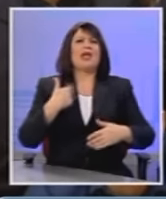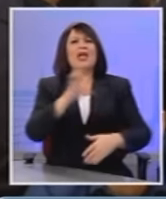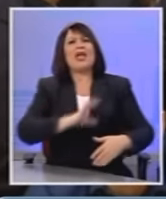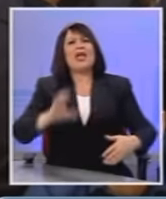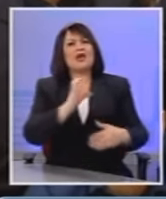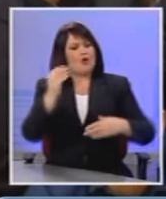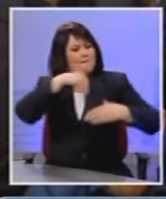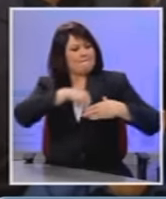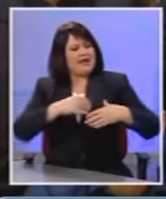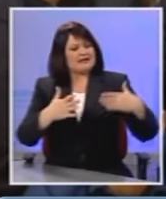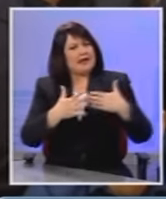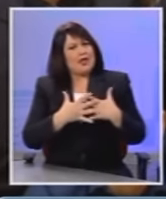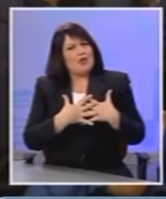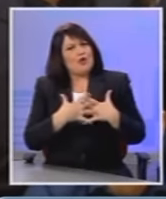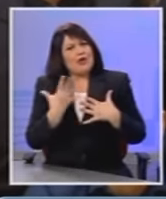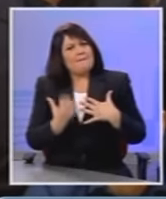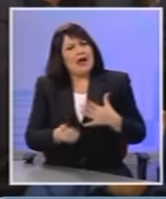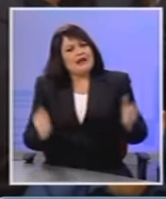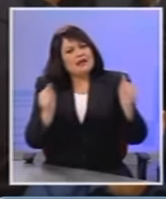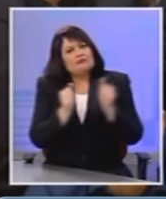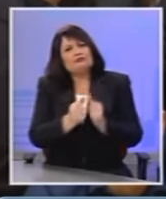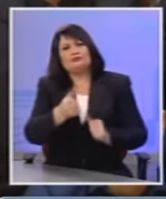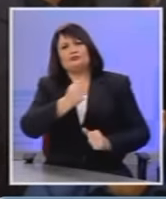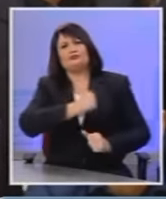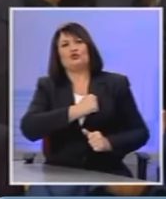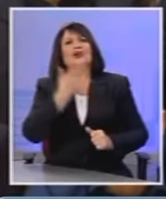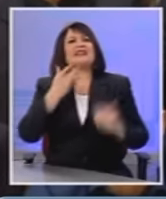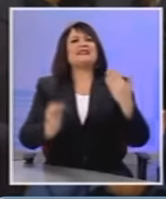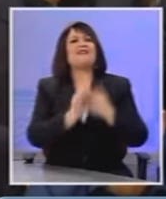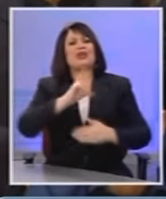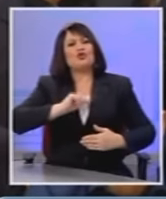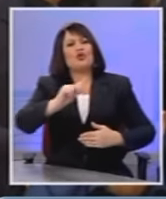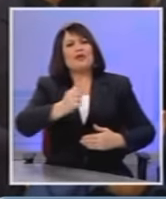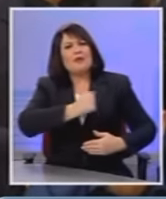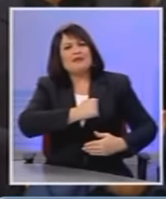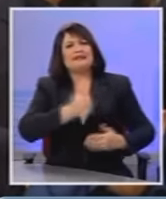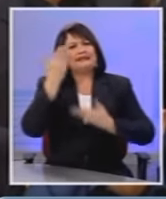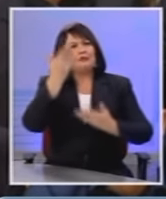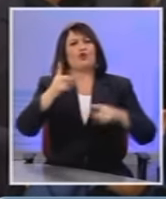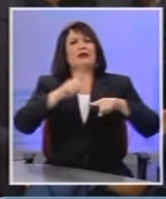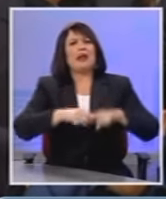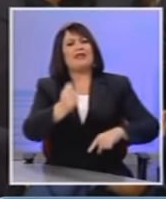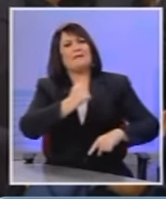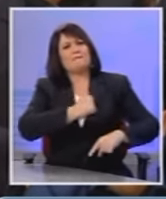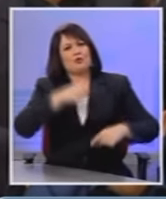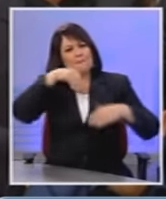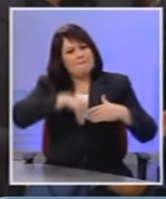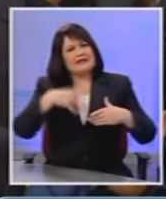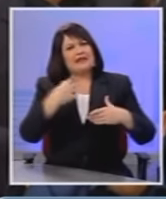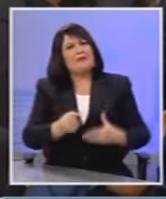με κλείς. Αυτό το πνεύμα της φυλής αντιπροσωπεύει η Χρυσή Αυγή. Και θα σας Θα τελειώσω την αναφορά μου